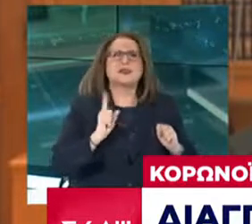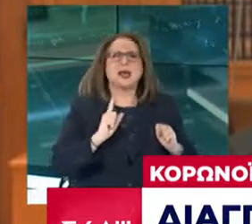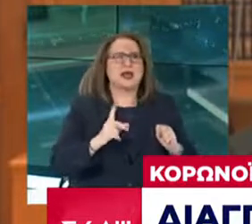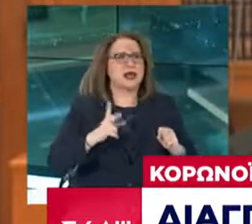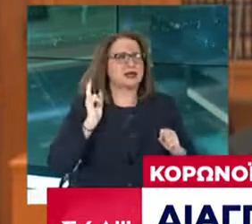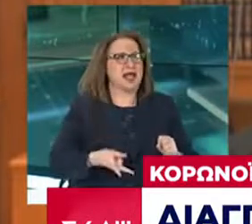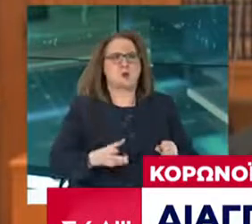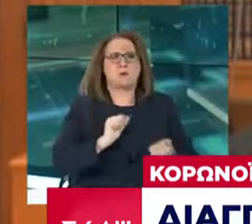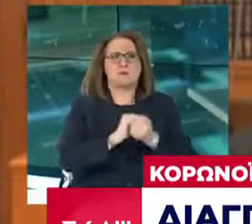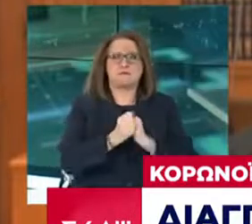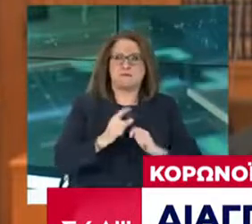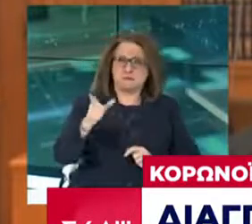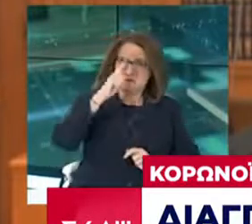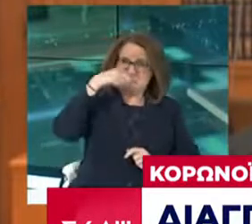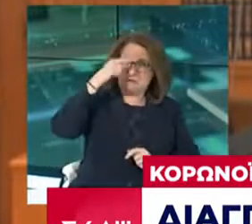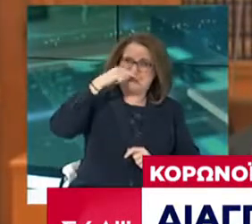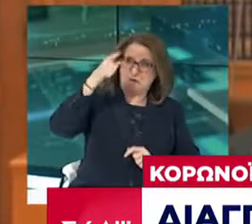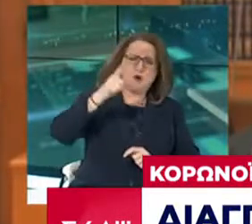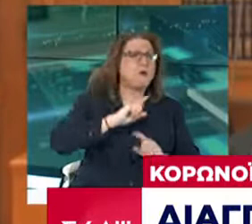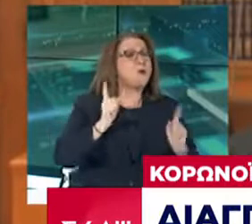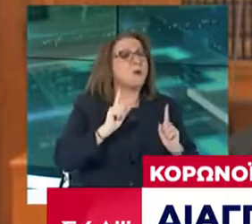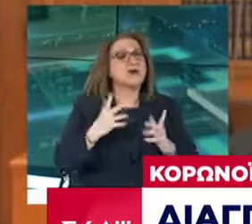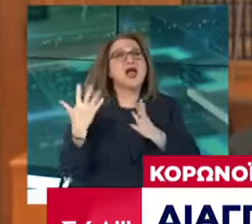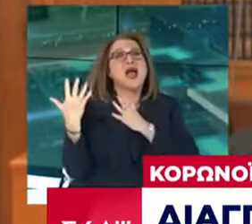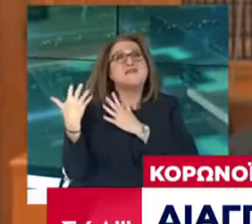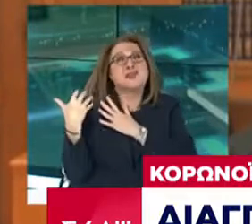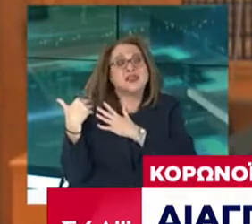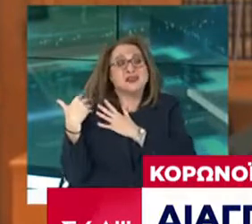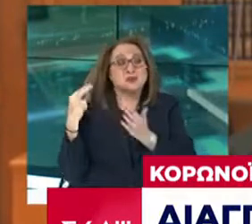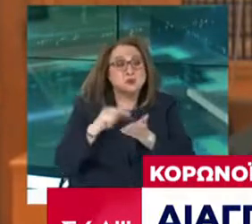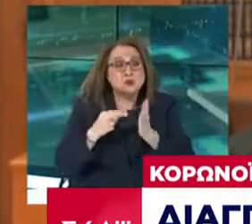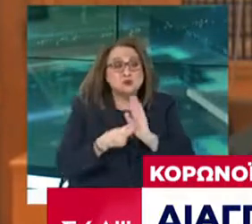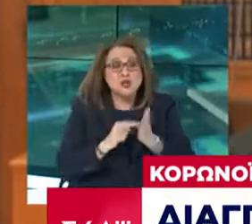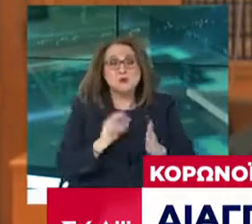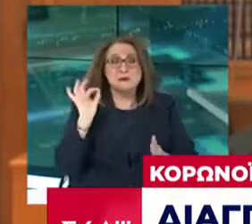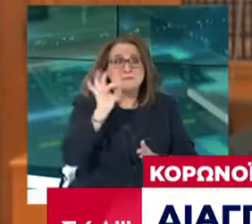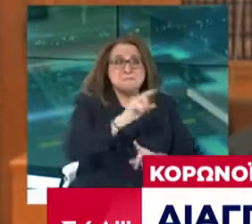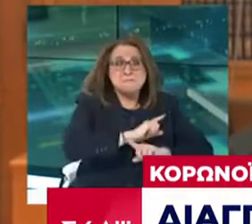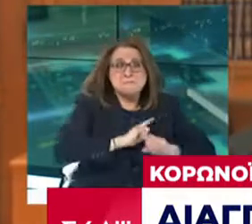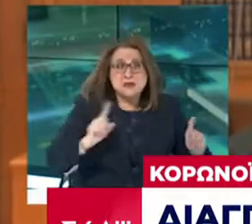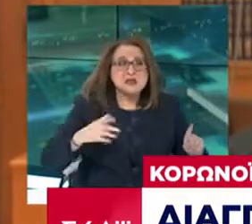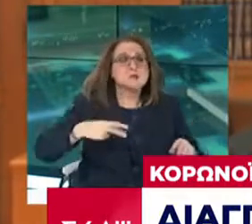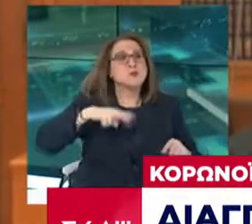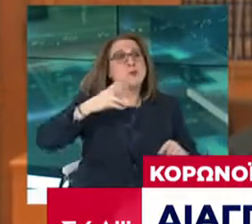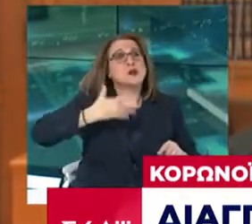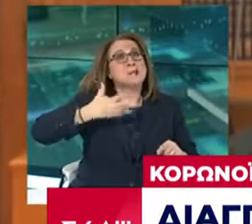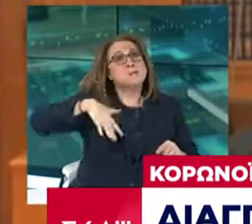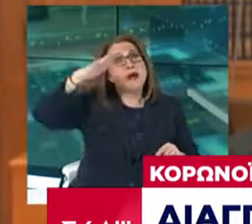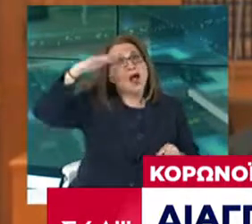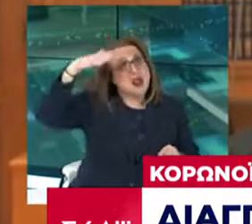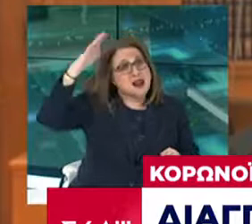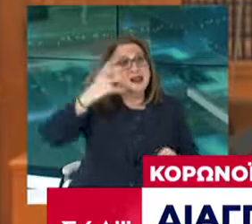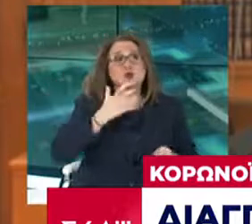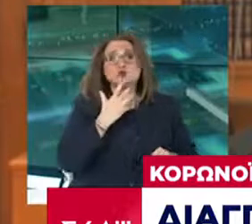υπεύθυνοι. Πάνω απ' όλα όμως προφυλάσσουμε τους μεγαλύτερους ανθρώπους και τους σοβαρά ασθενείς που απειλούνται πιο πολύ. Δεν